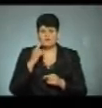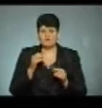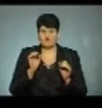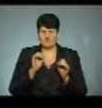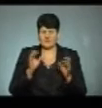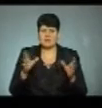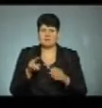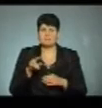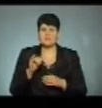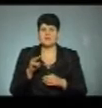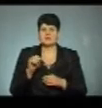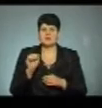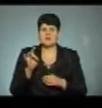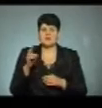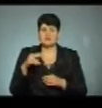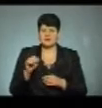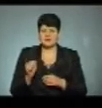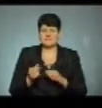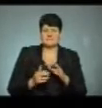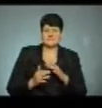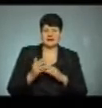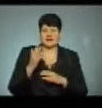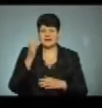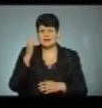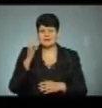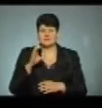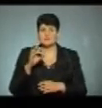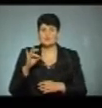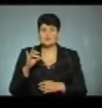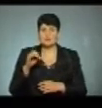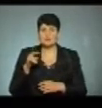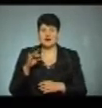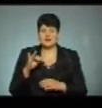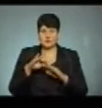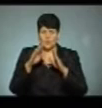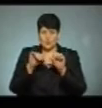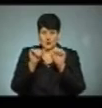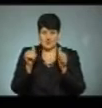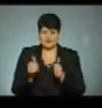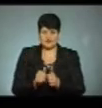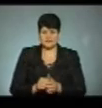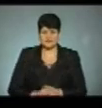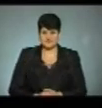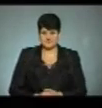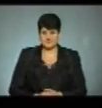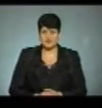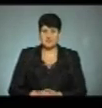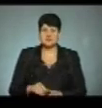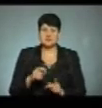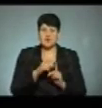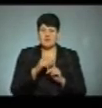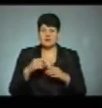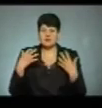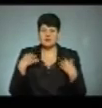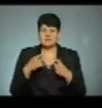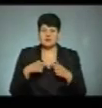такий, як петарда. Ну і вилетів такий сюрприз – Валентинка, кулька в вигляді серця. За словами начальника